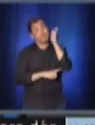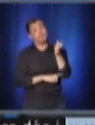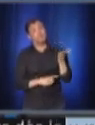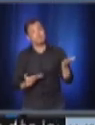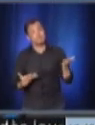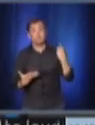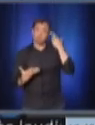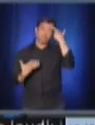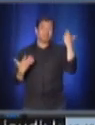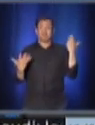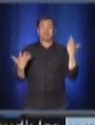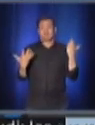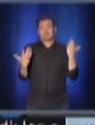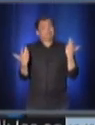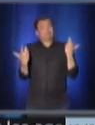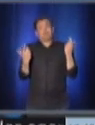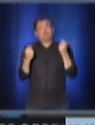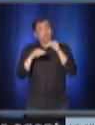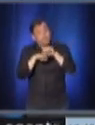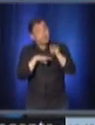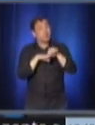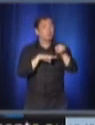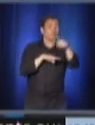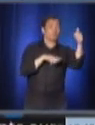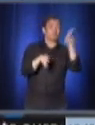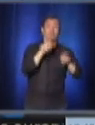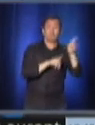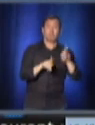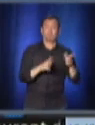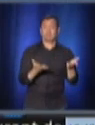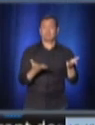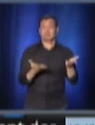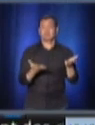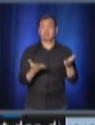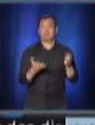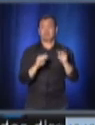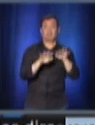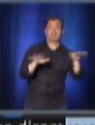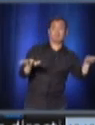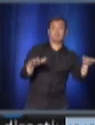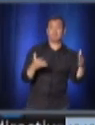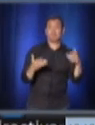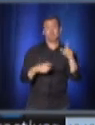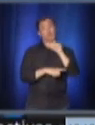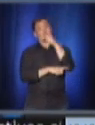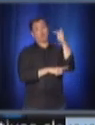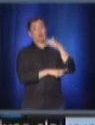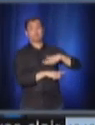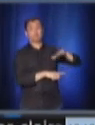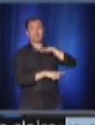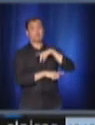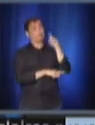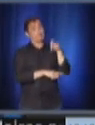compréhension, car cela a un impact sur d'autres personnes. C'est pourquoi il faut tenter de trouver une façon,